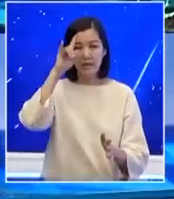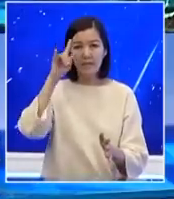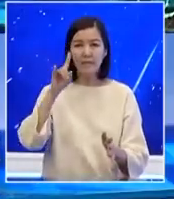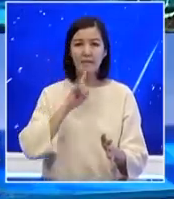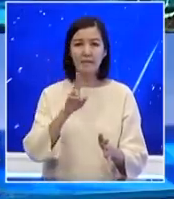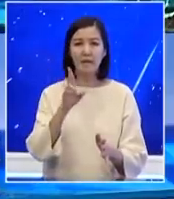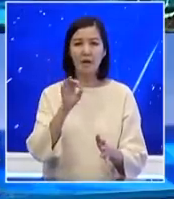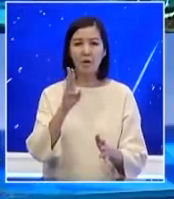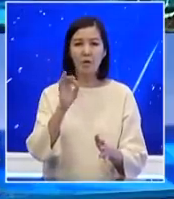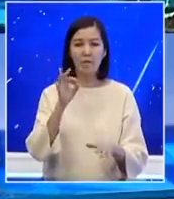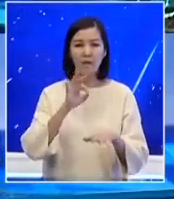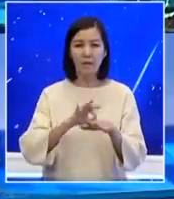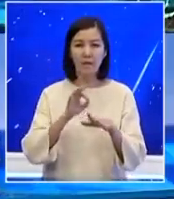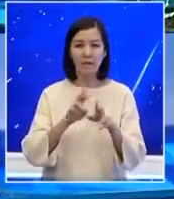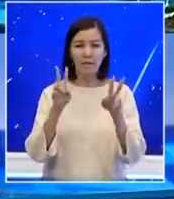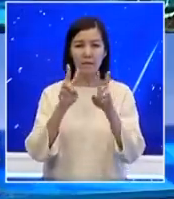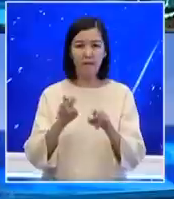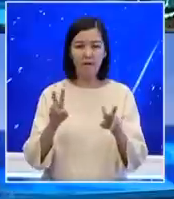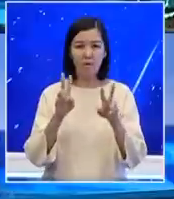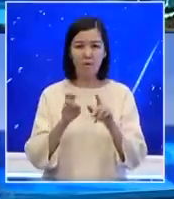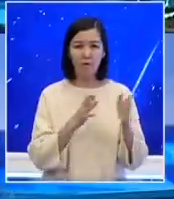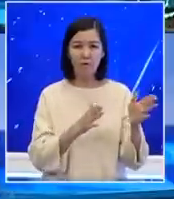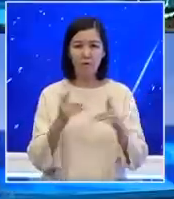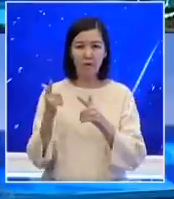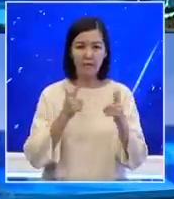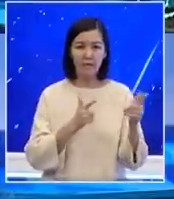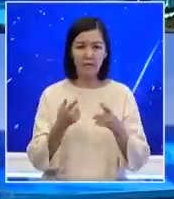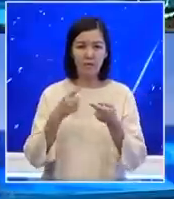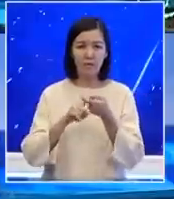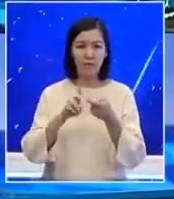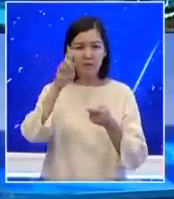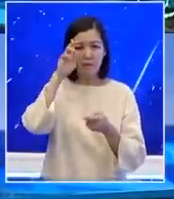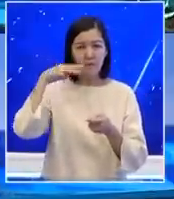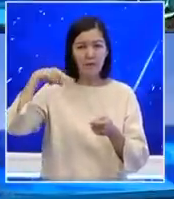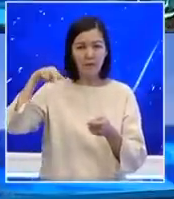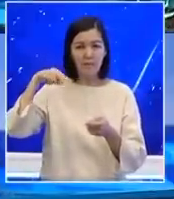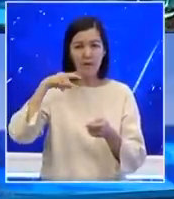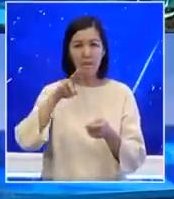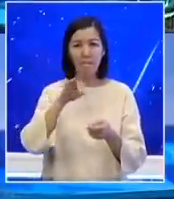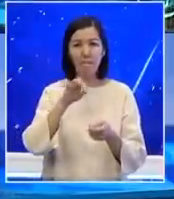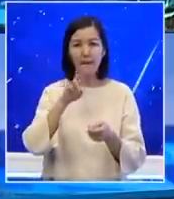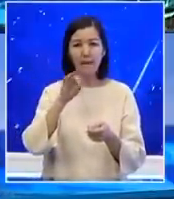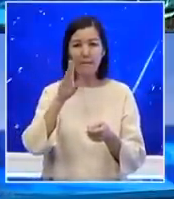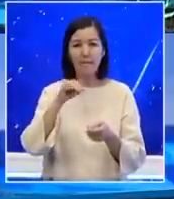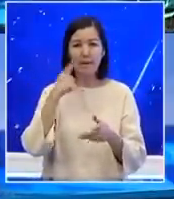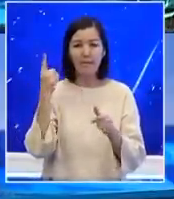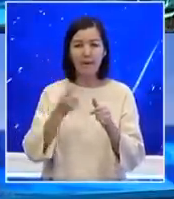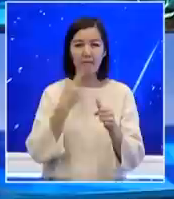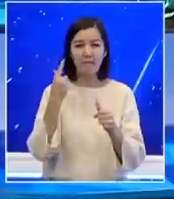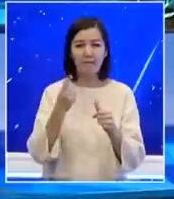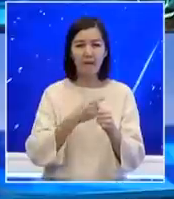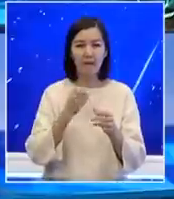Қазақстанда COVID-19-дан анықтауға арналған тест жүйелер әзірленді. Осыған байланысты мемлекет басшысы Масғұт Айқынбаев атындағы аса